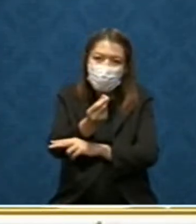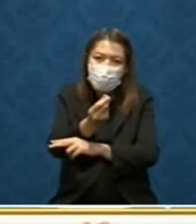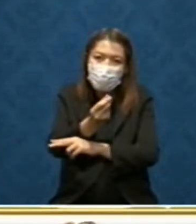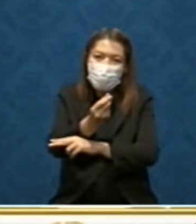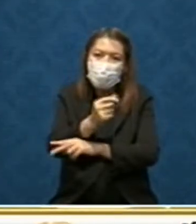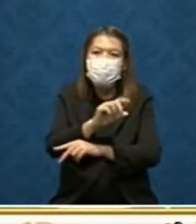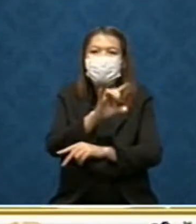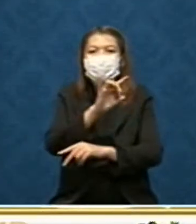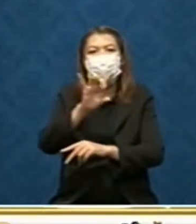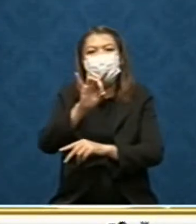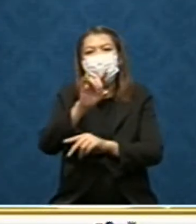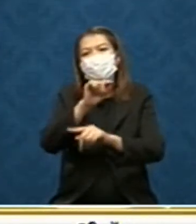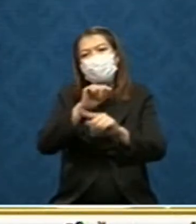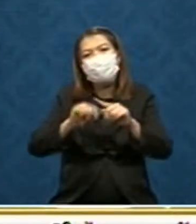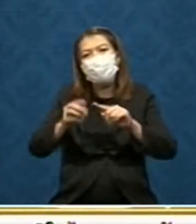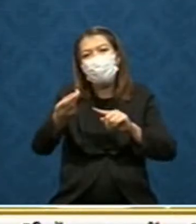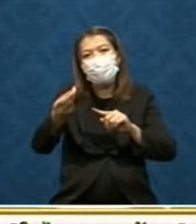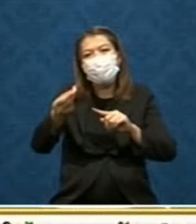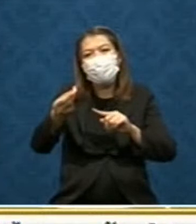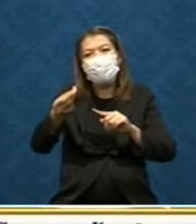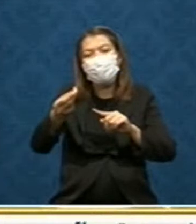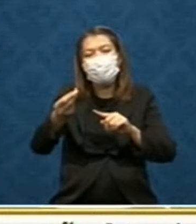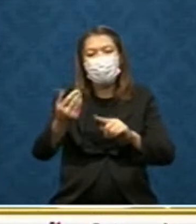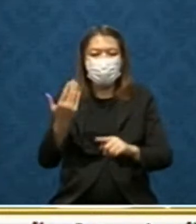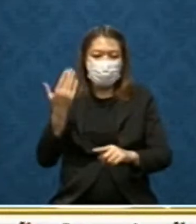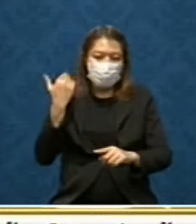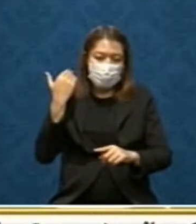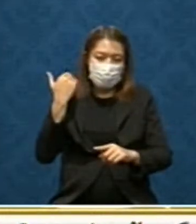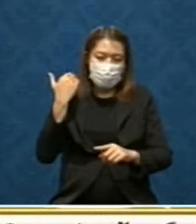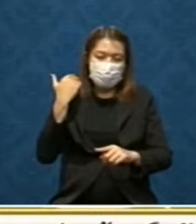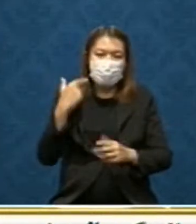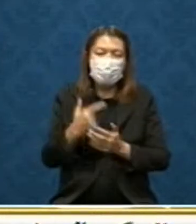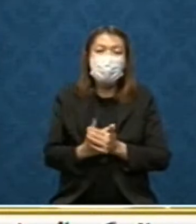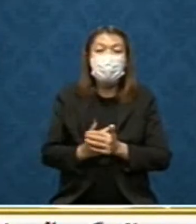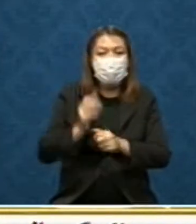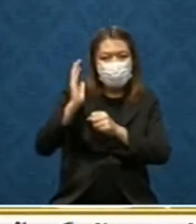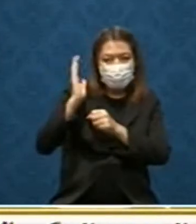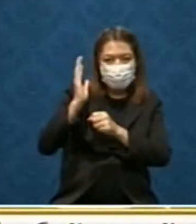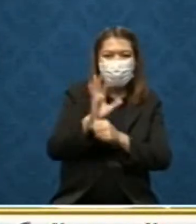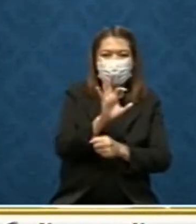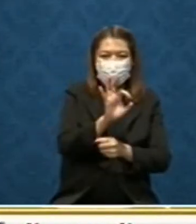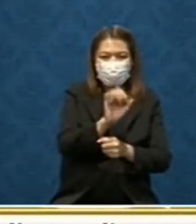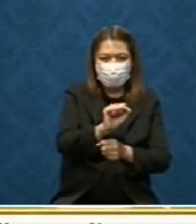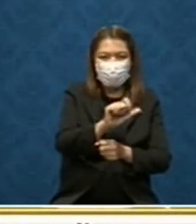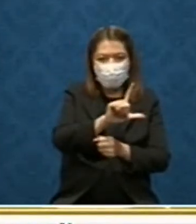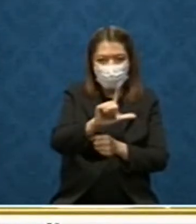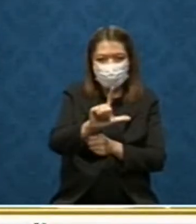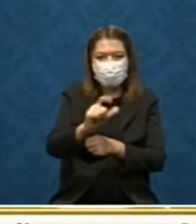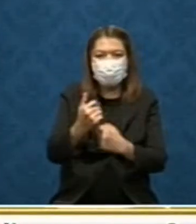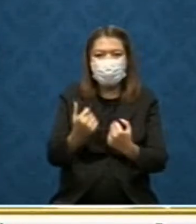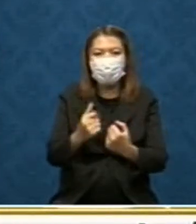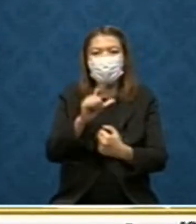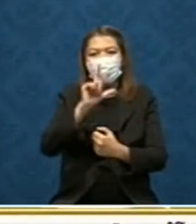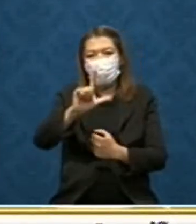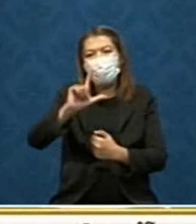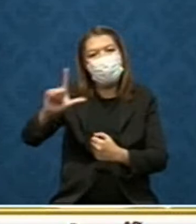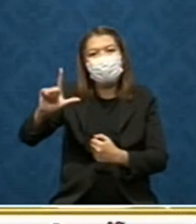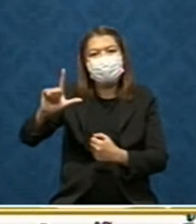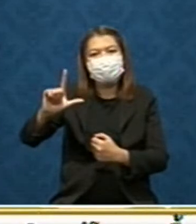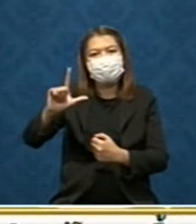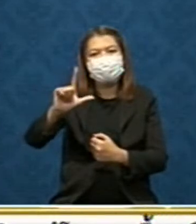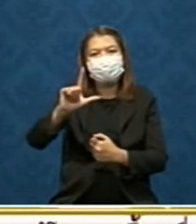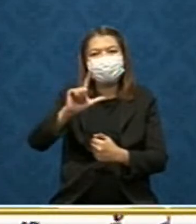กี่ร้อยเปอเซ็ตอ่ะ ปีที่แล้วเข้ามาใหๆ ผมยอภิบรายเลยว่า 9 แสนล้าน ปีนี้ไปที่ลานล้านบาท